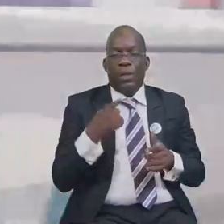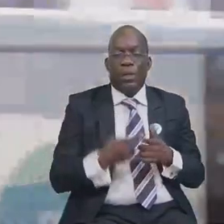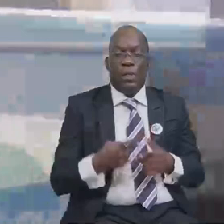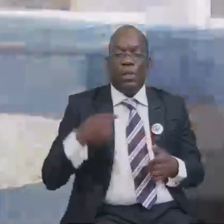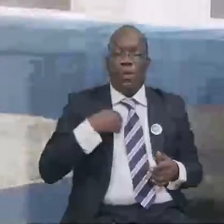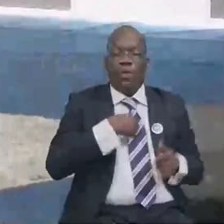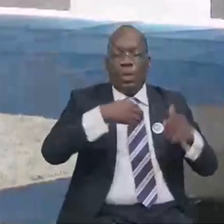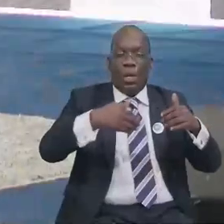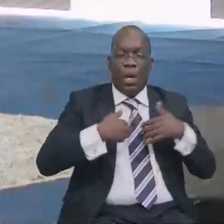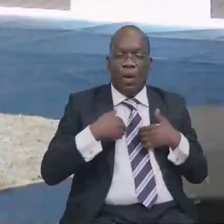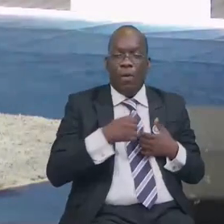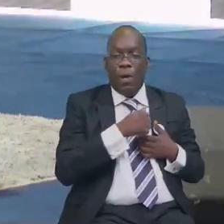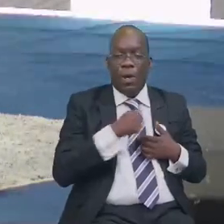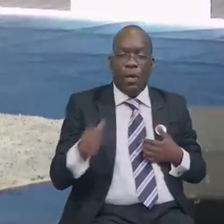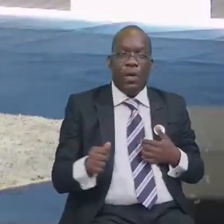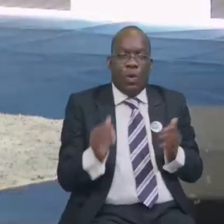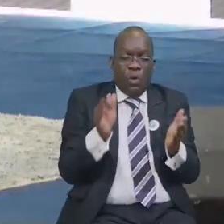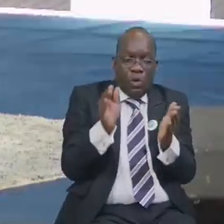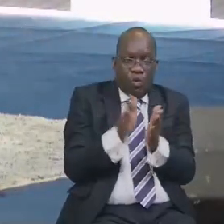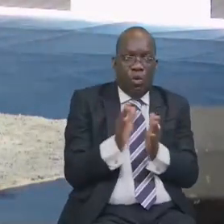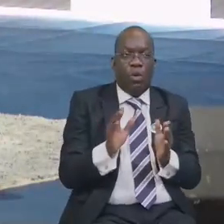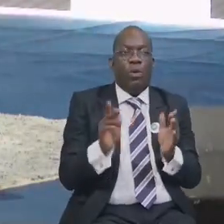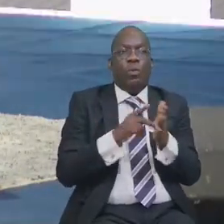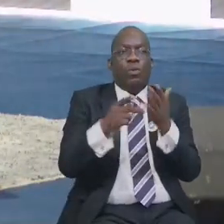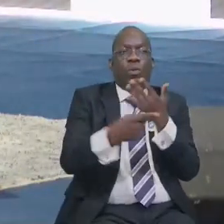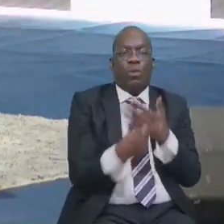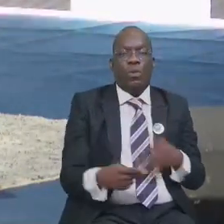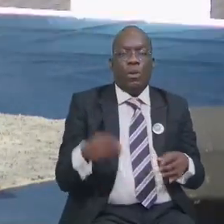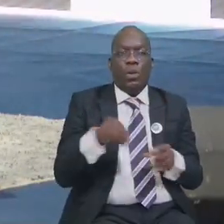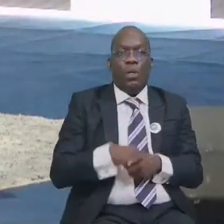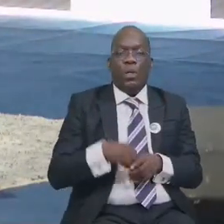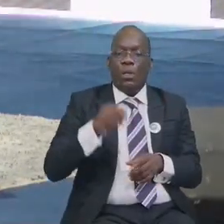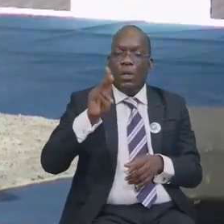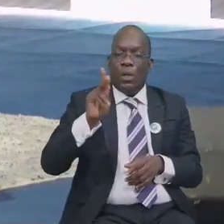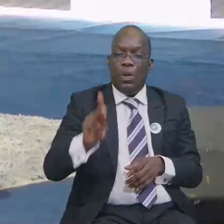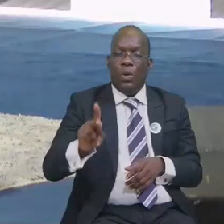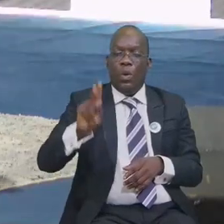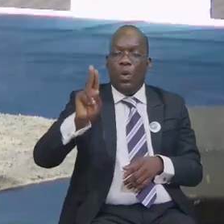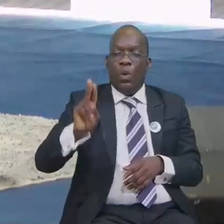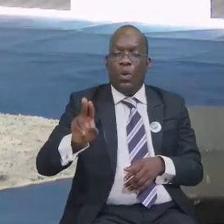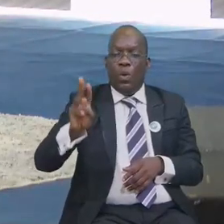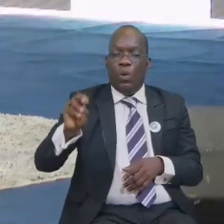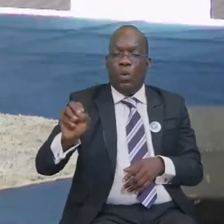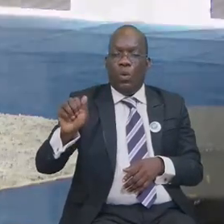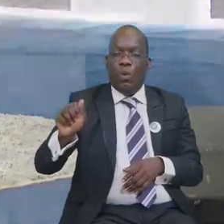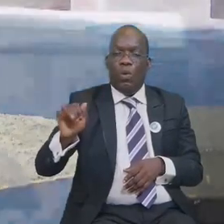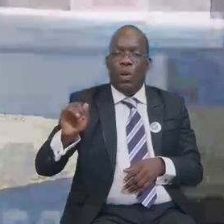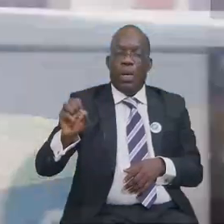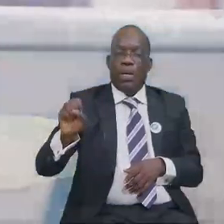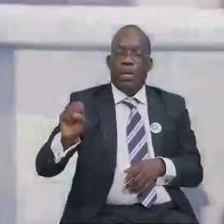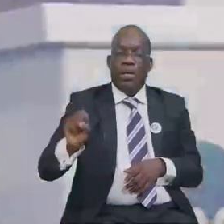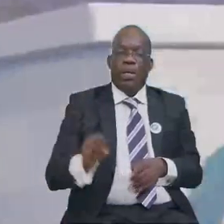Nous avions une croisade modérée à Kumasi, au Ghana. Et j'avais